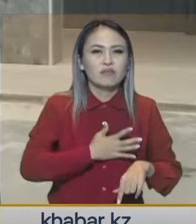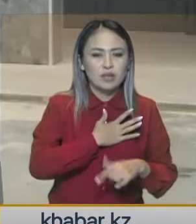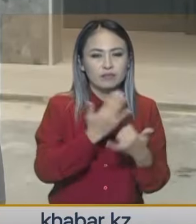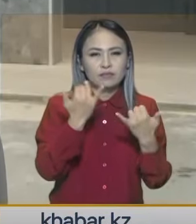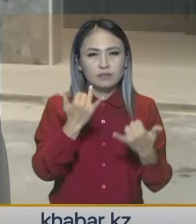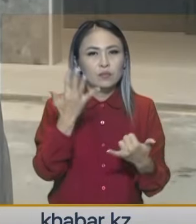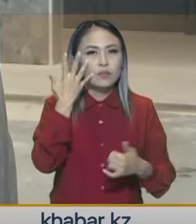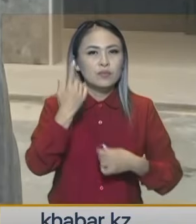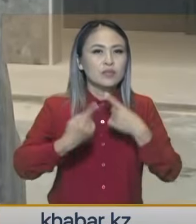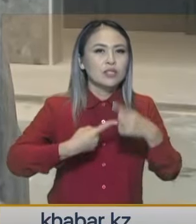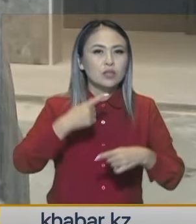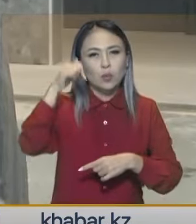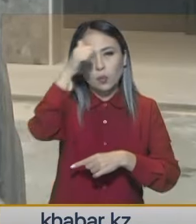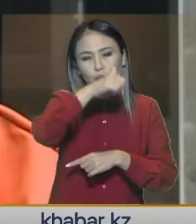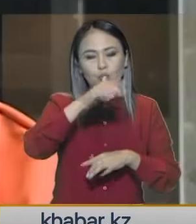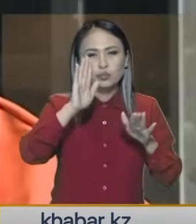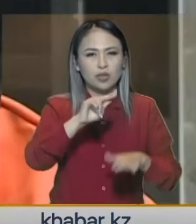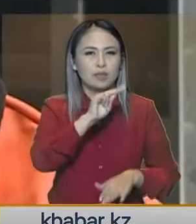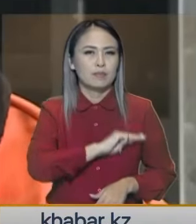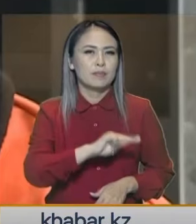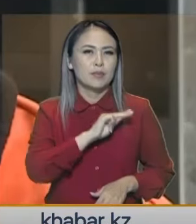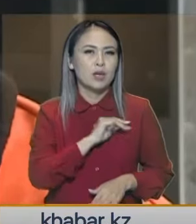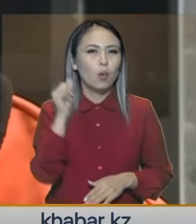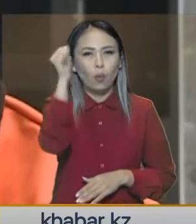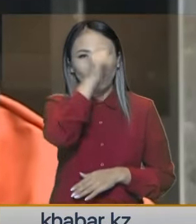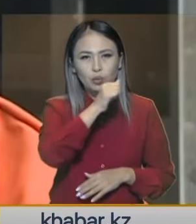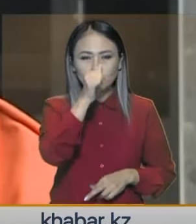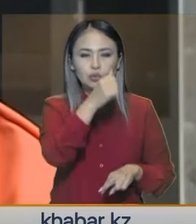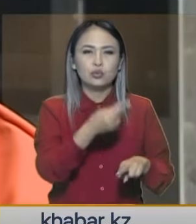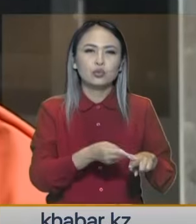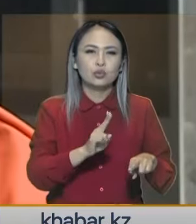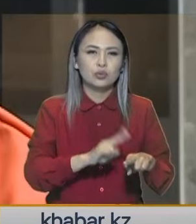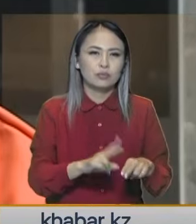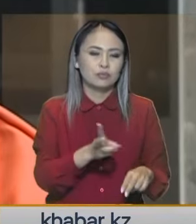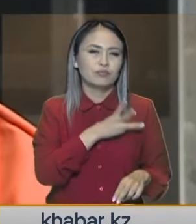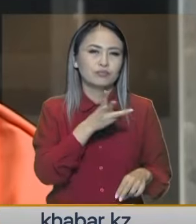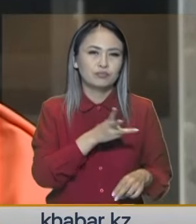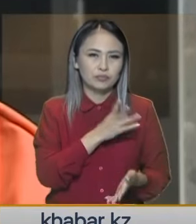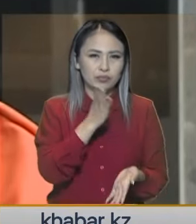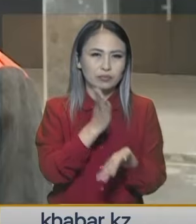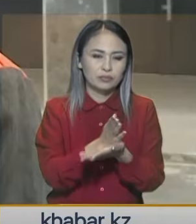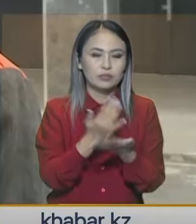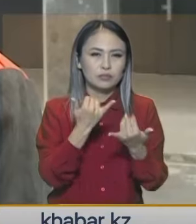жұмысшы мамандықтарының жылы деп ерекше жариялауының өзі бізді айтарлықтай жігерлендіріп